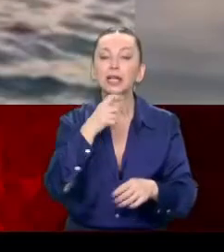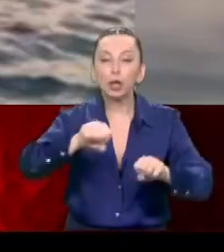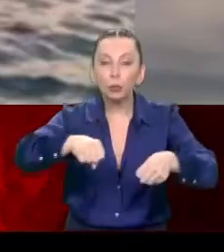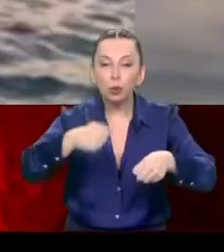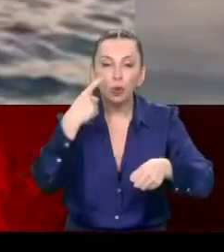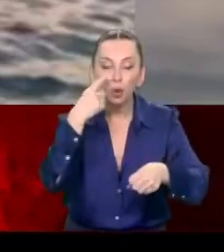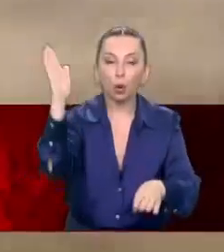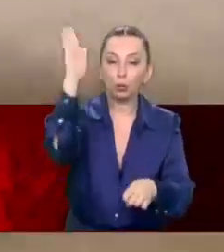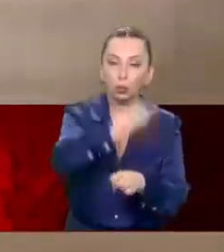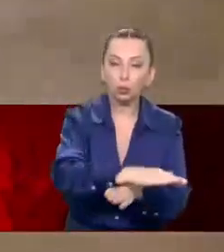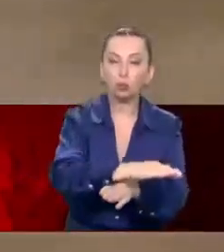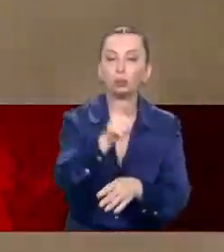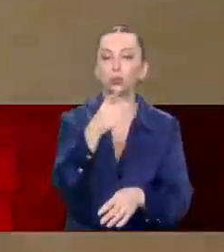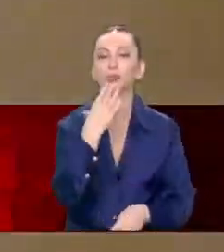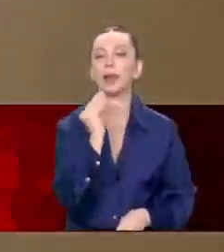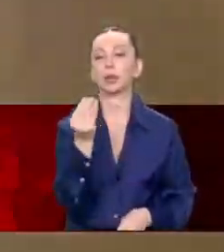Ela'yı hayattan kopardı.